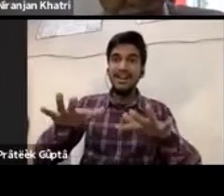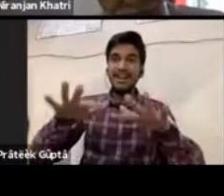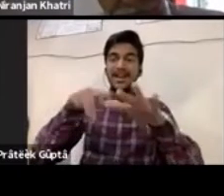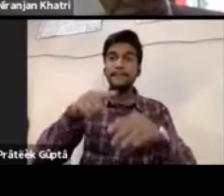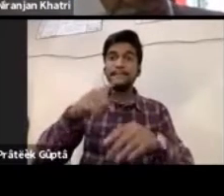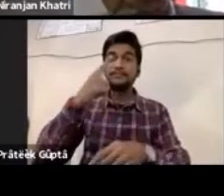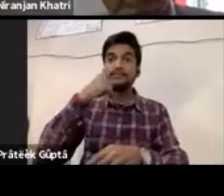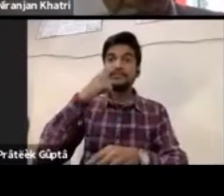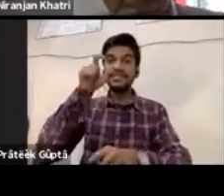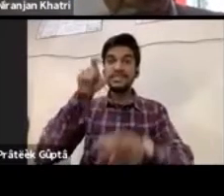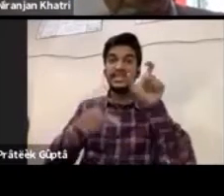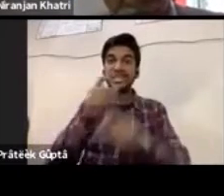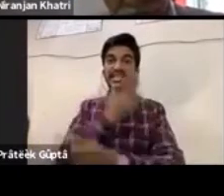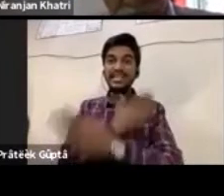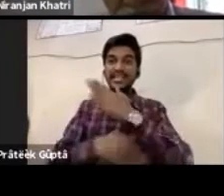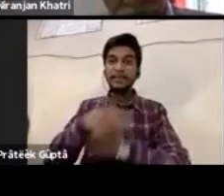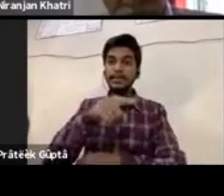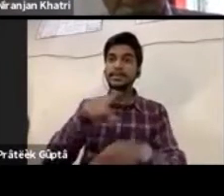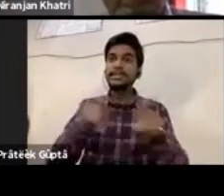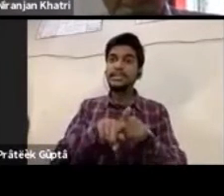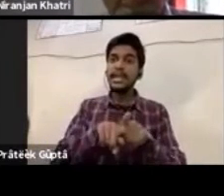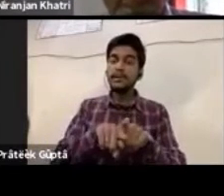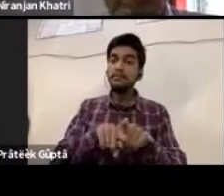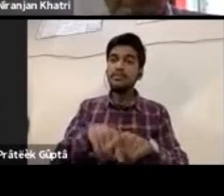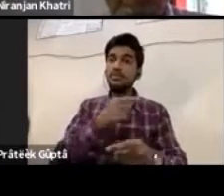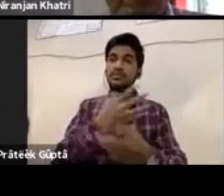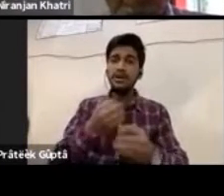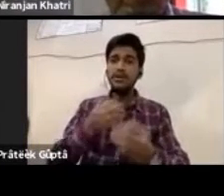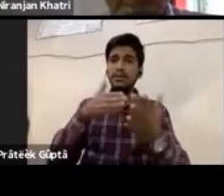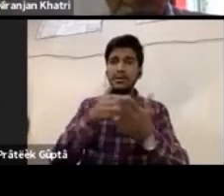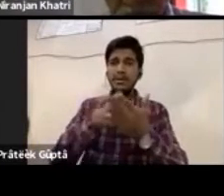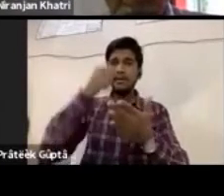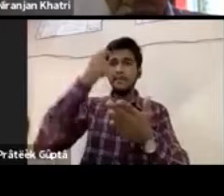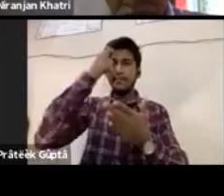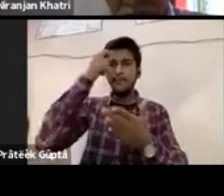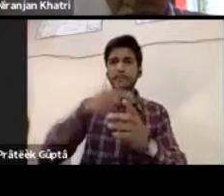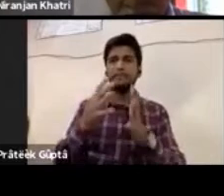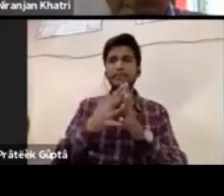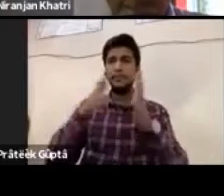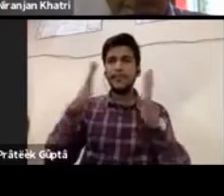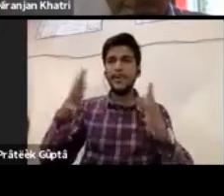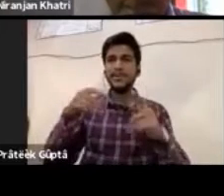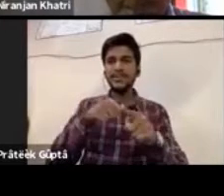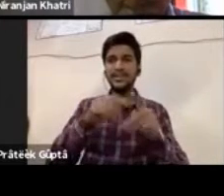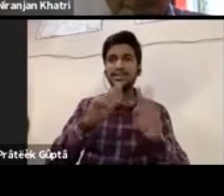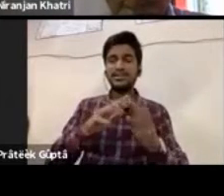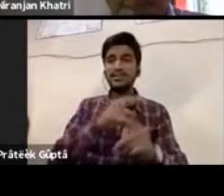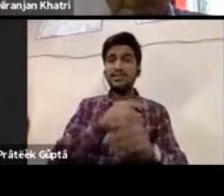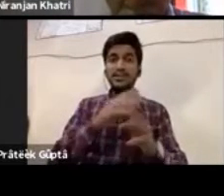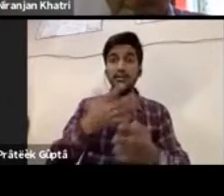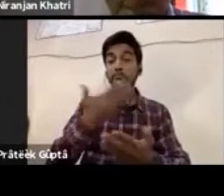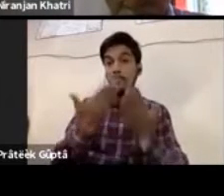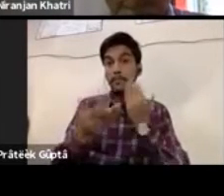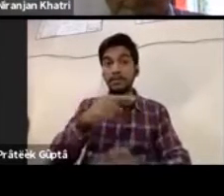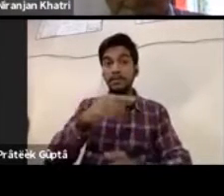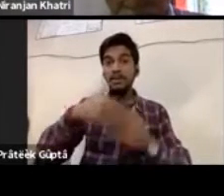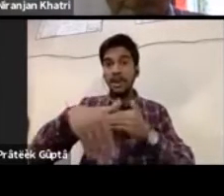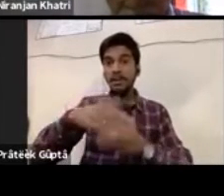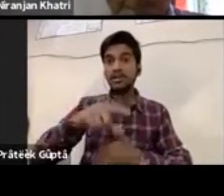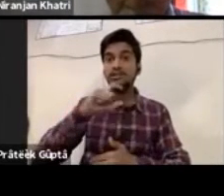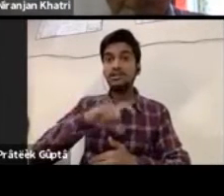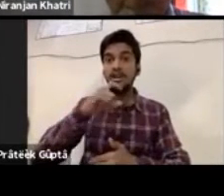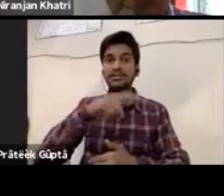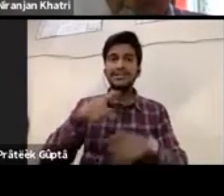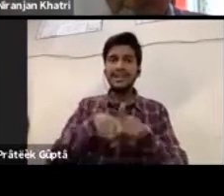भी उतनी ही प्रोन है इस इशू को लेकर, इस प्रॉब्लम को लेकर, उन्हें भी ब्रेस्ट कैंसर हो सकता है. ऐसा नहीं है कि डिसेबिलिटी हो